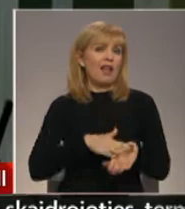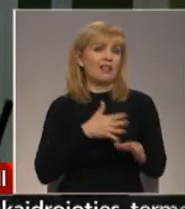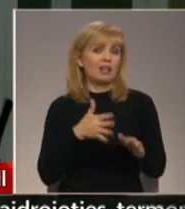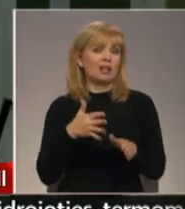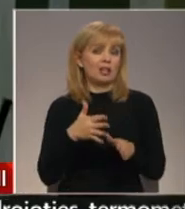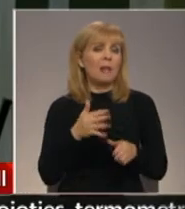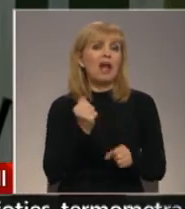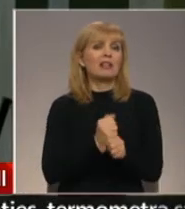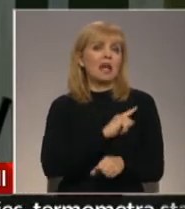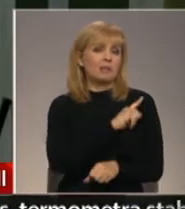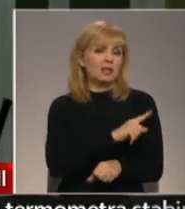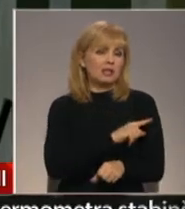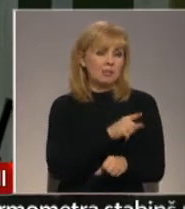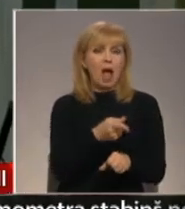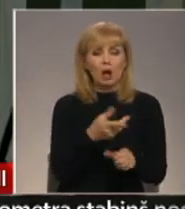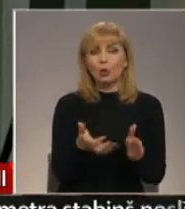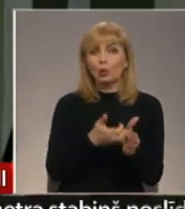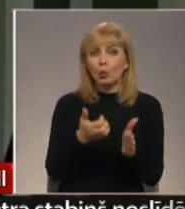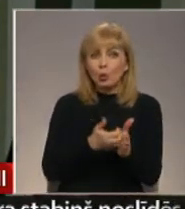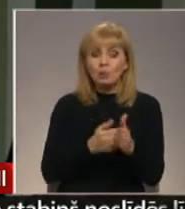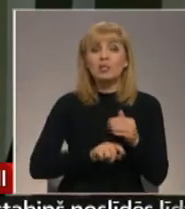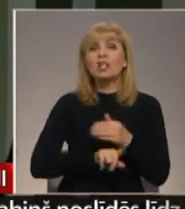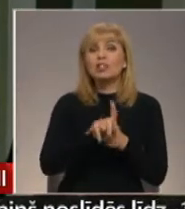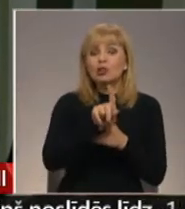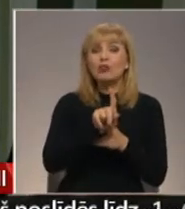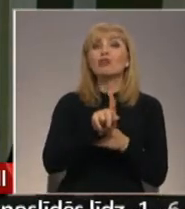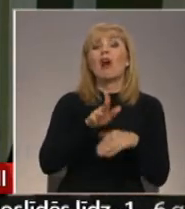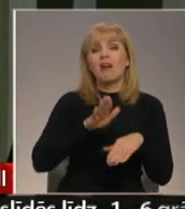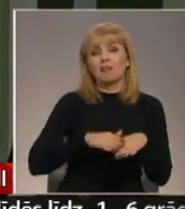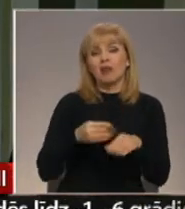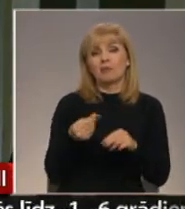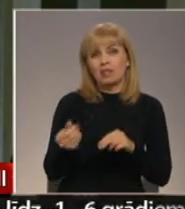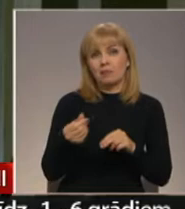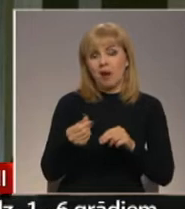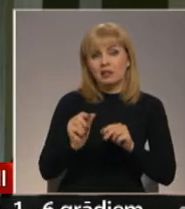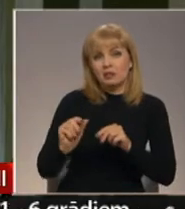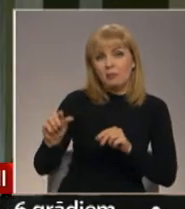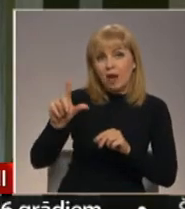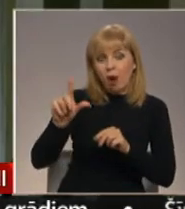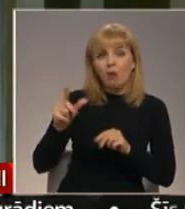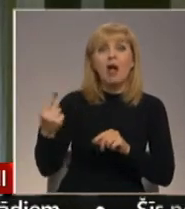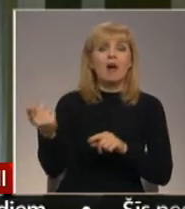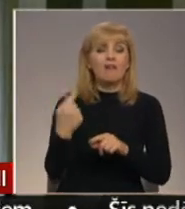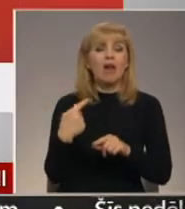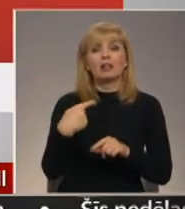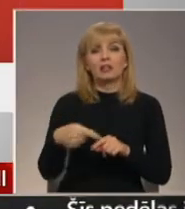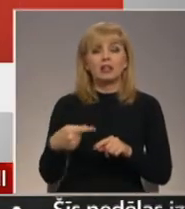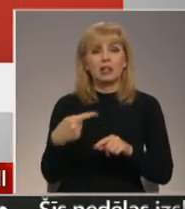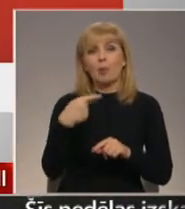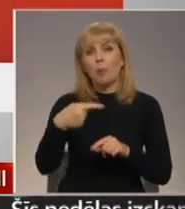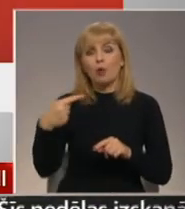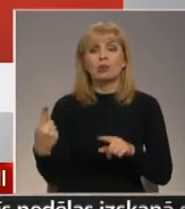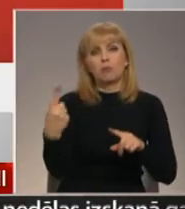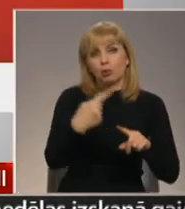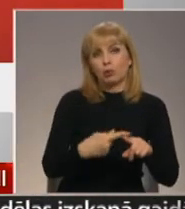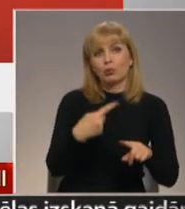roku trūkums, un no tā izrietošais darba spēku izmaksu pieaugums šogad klāt nākušas vēl citas pozīcijas.